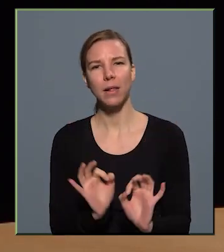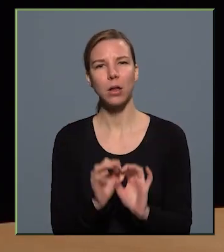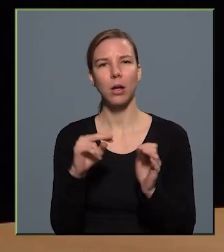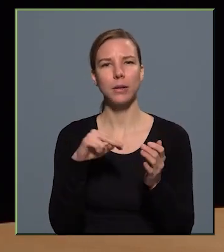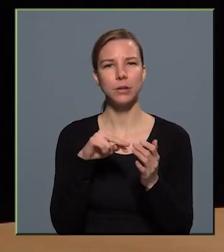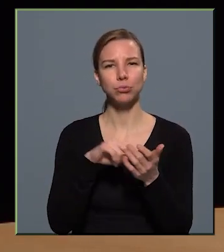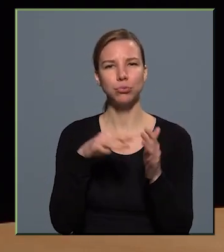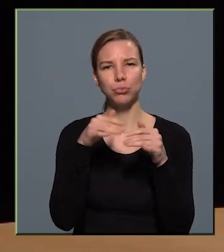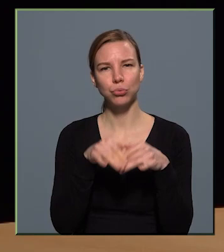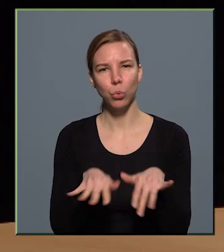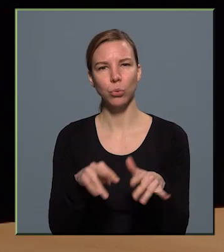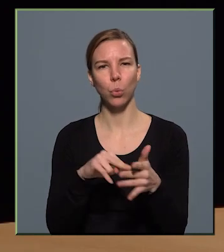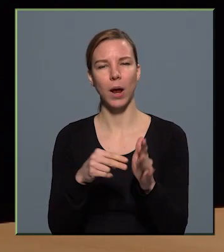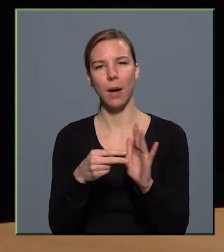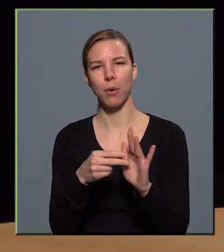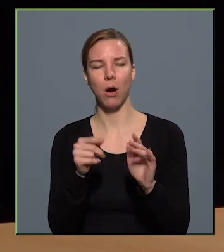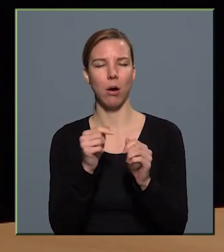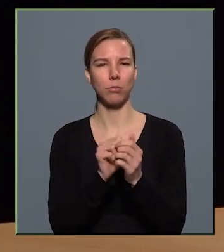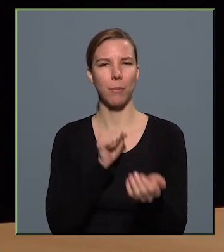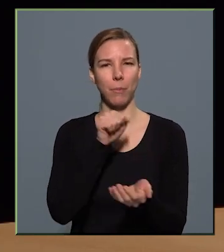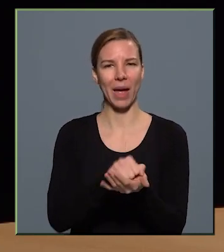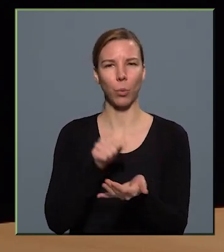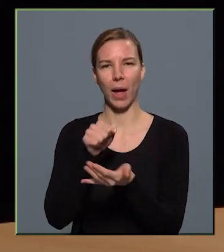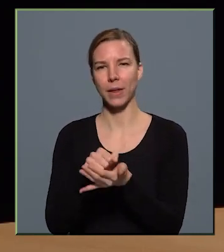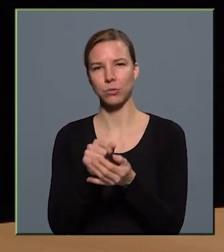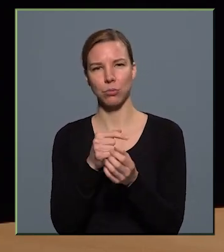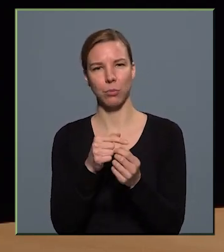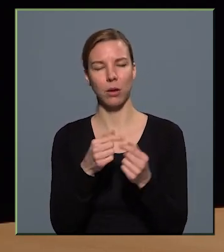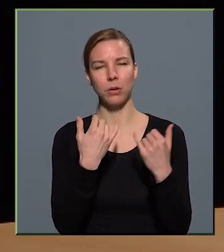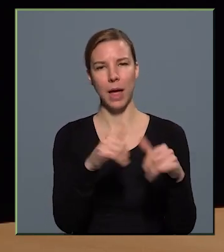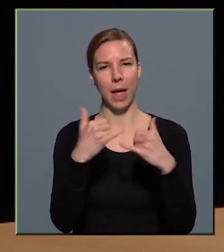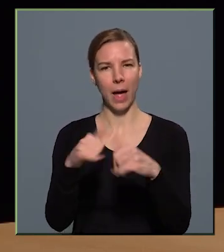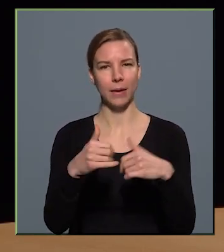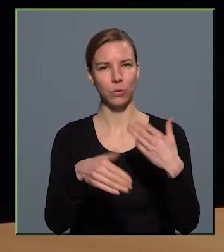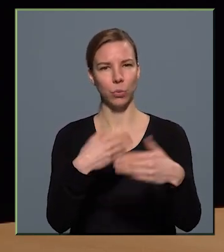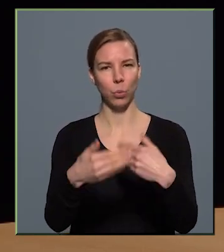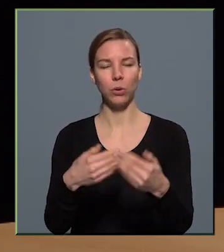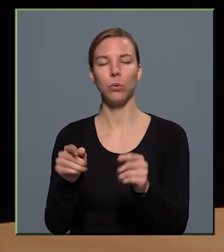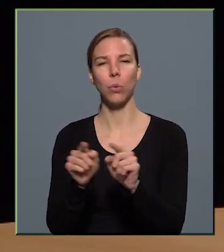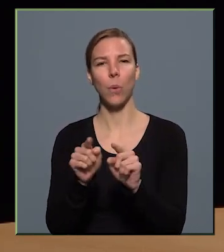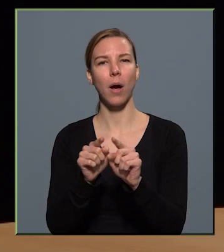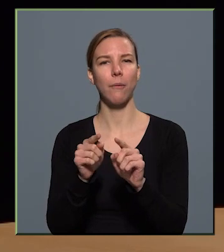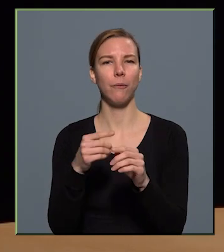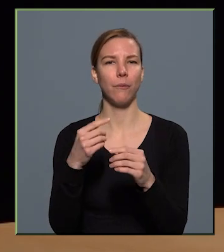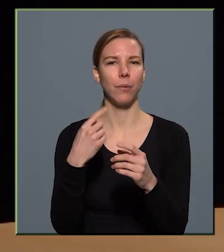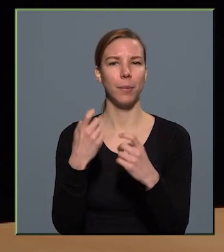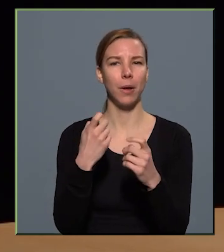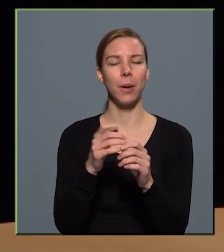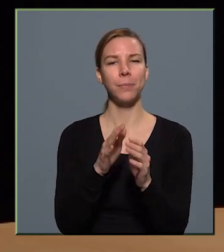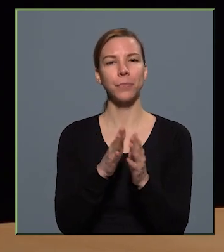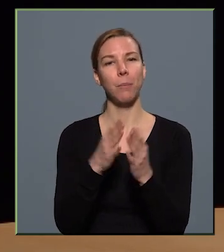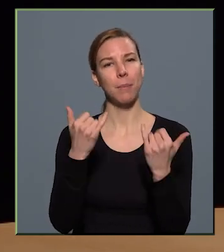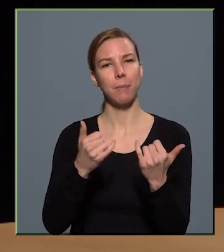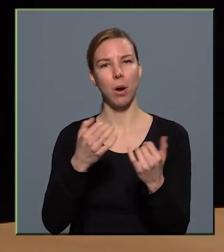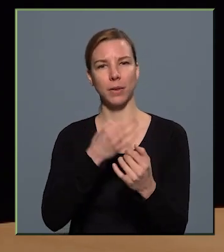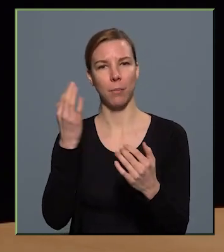beruházási finanszírozásban, egyáltalán az egész energiaiparnak a gondolkodásában, az üzleti modelljében, ami gyakorlatilag a mai